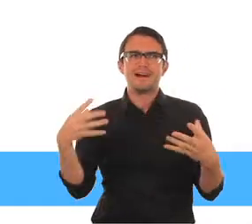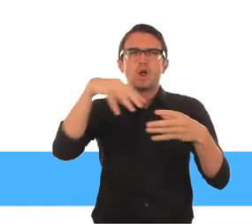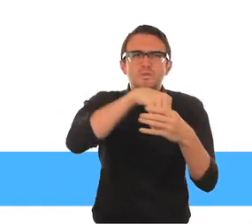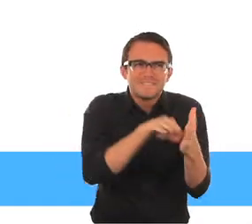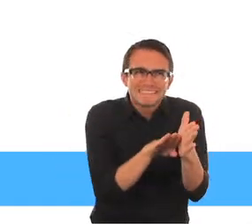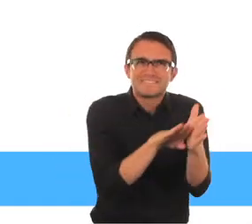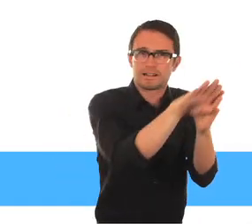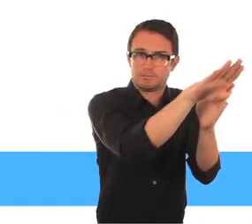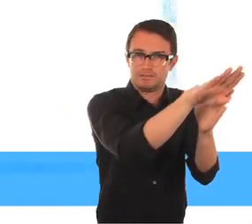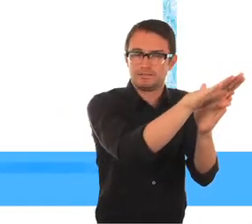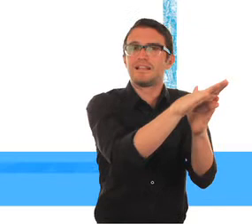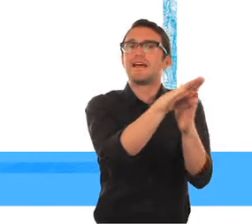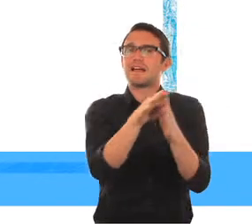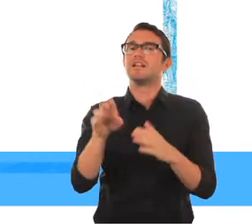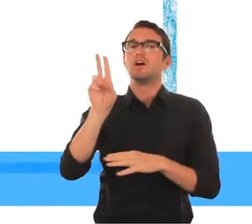conception universelle.